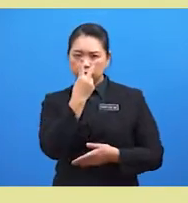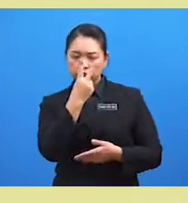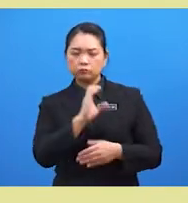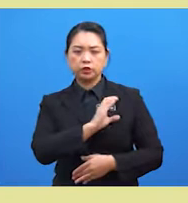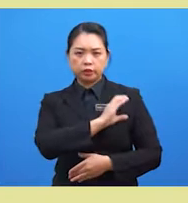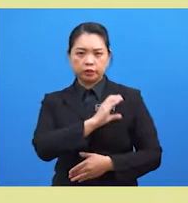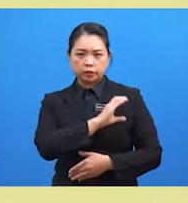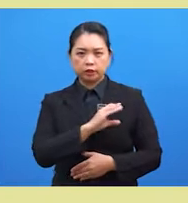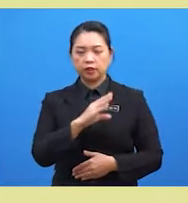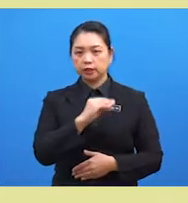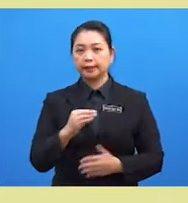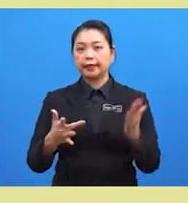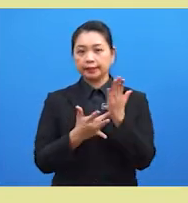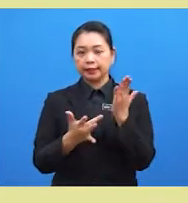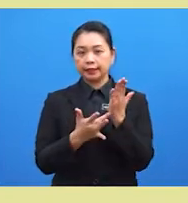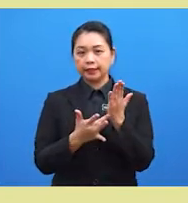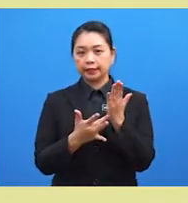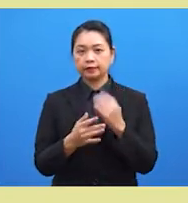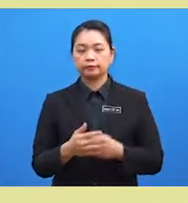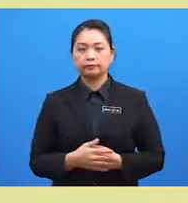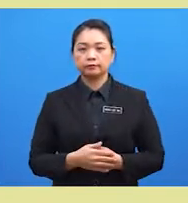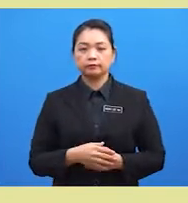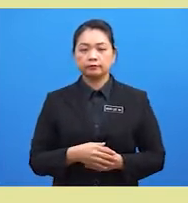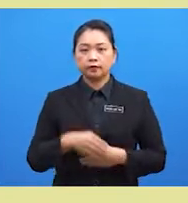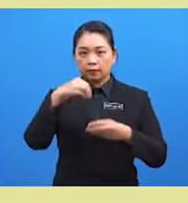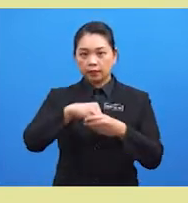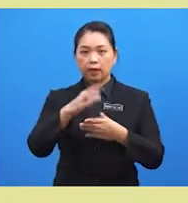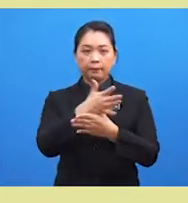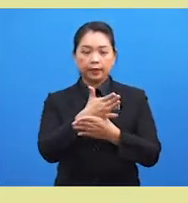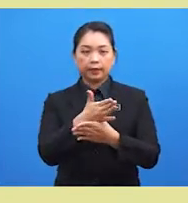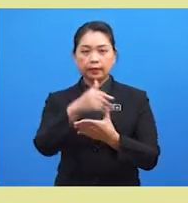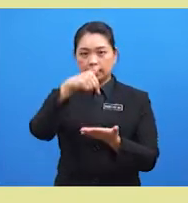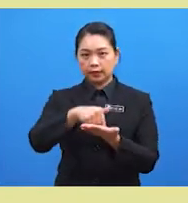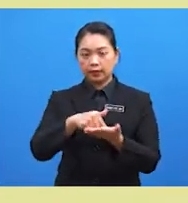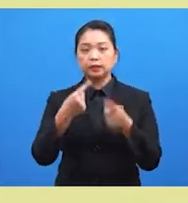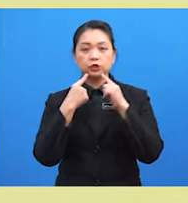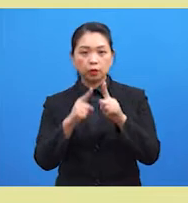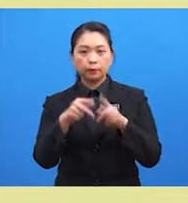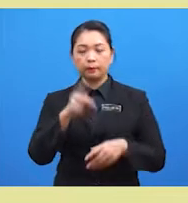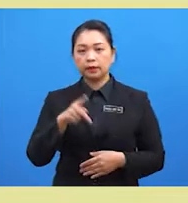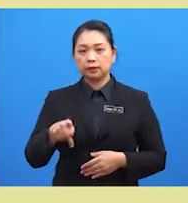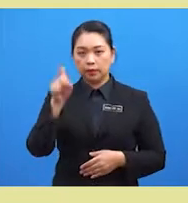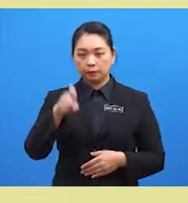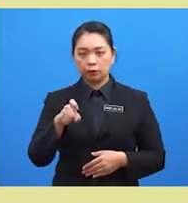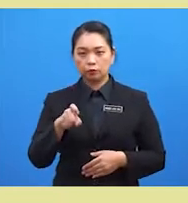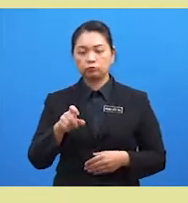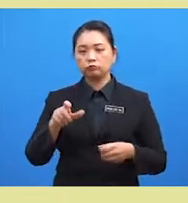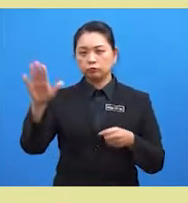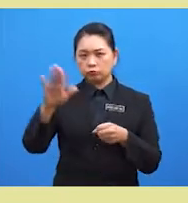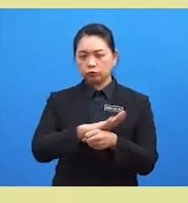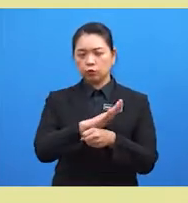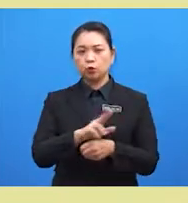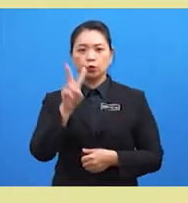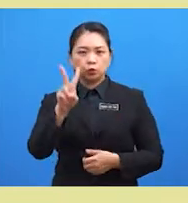ciri dan teknik. Dalam bahagian ini, jawapan pelajar perlu memenuhi